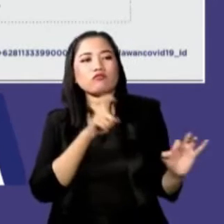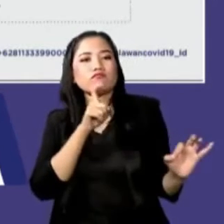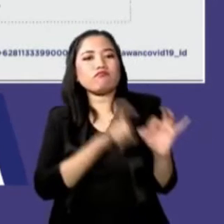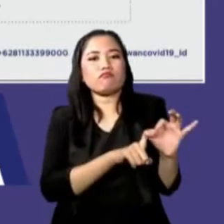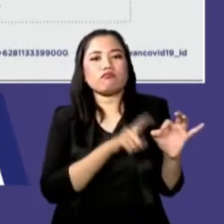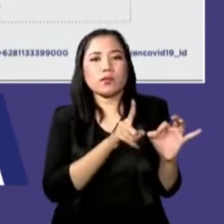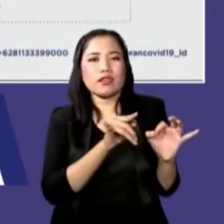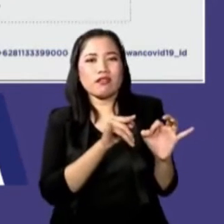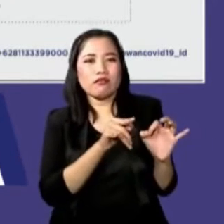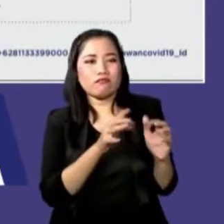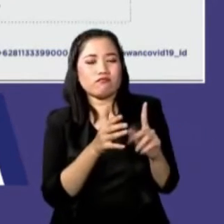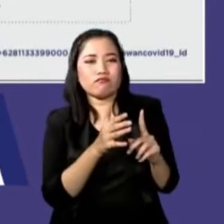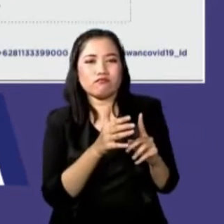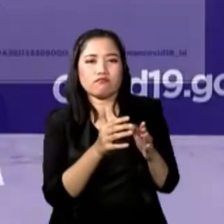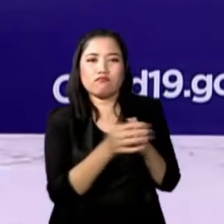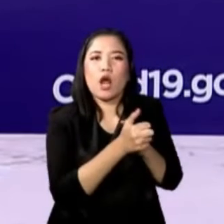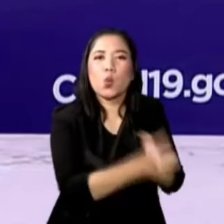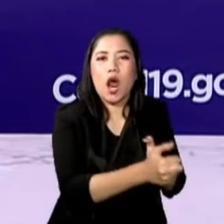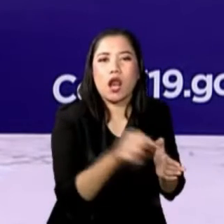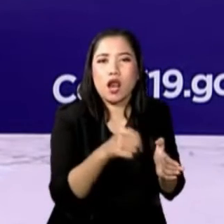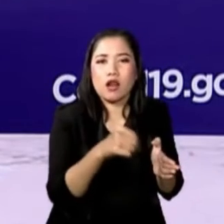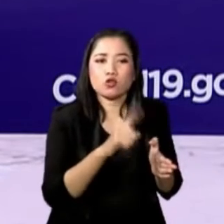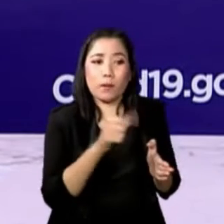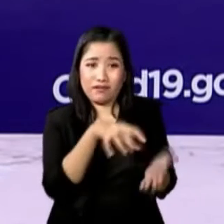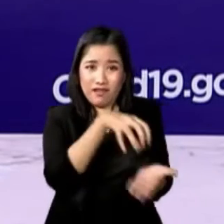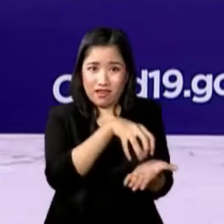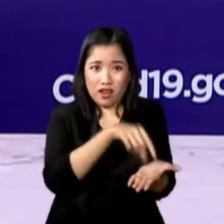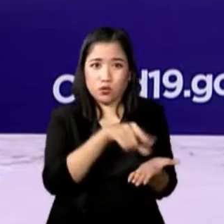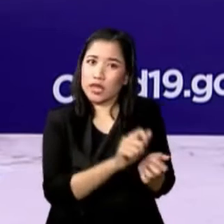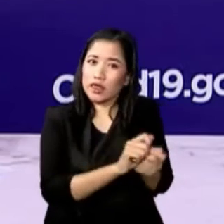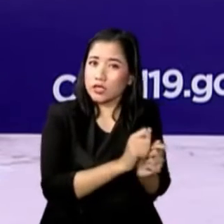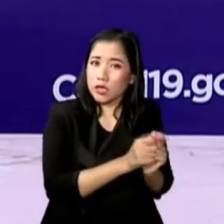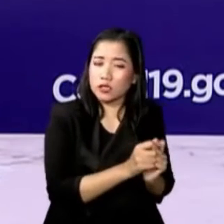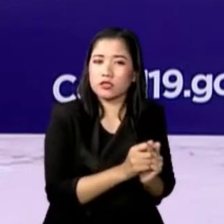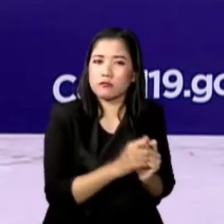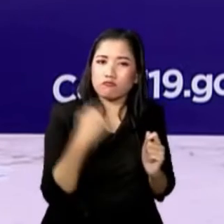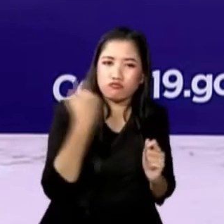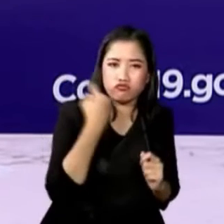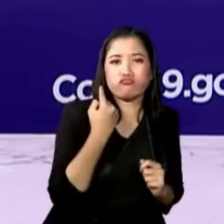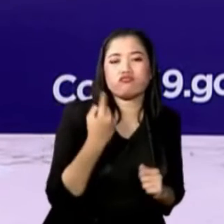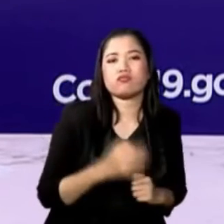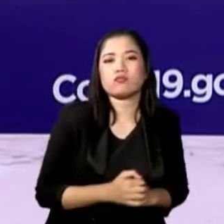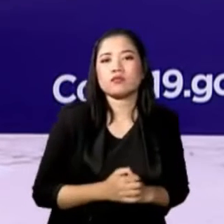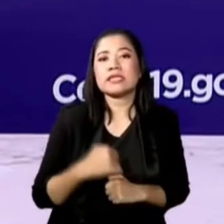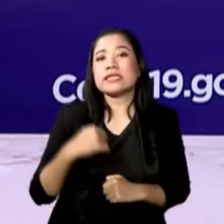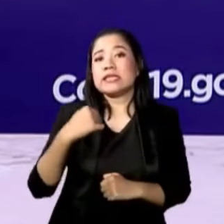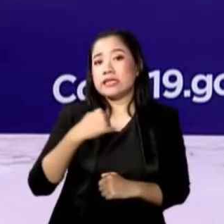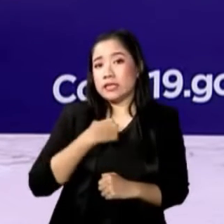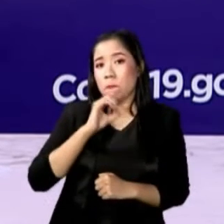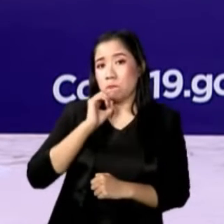daerah dalam meningkatkan pemeriksaan di wilayahnya masing-masing. Saya pun menghimbau ke